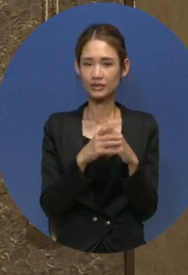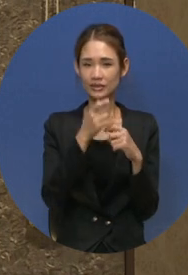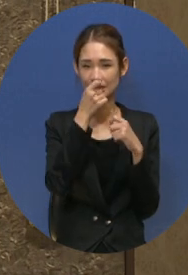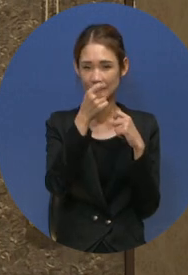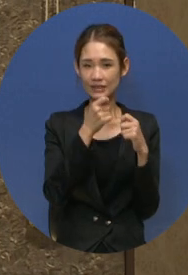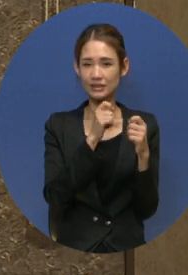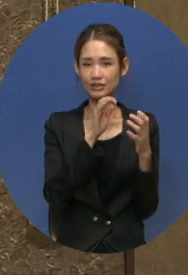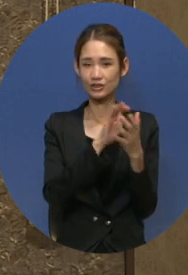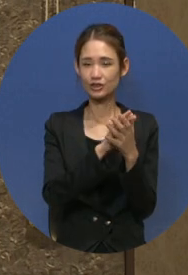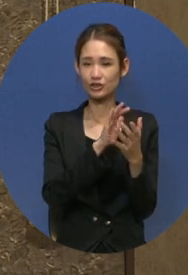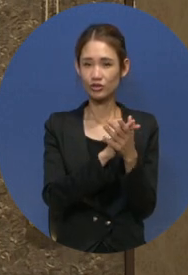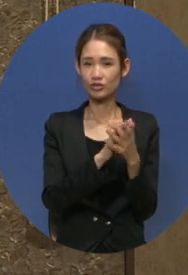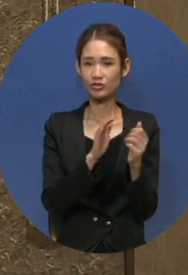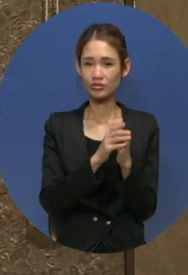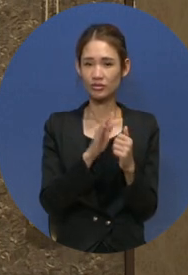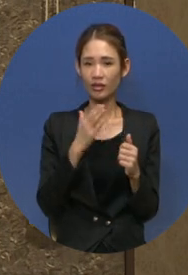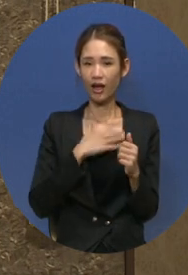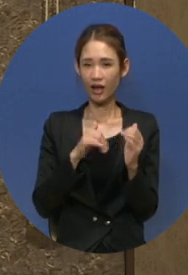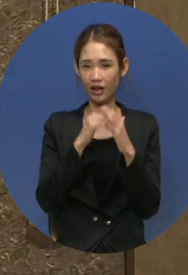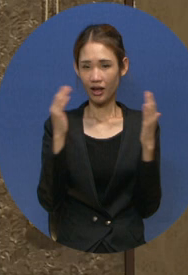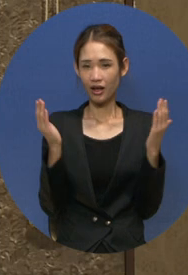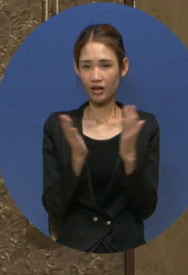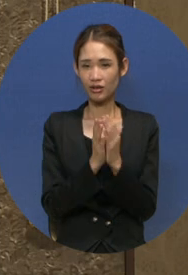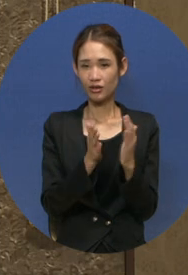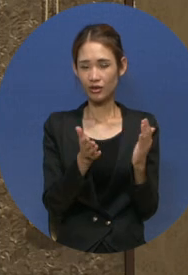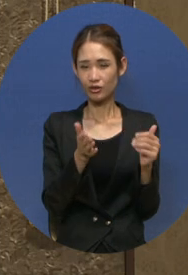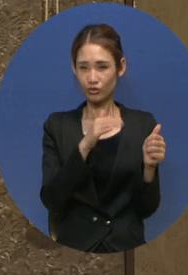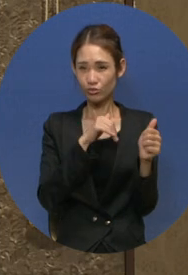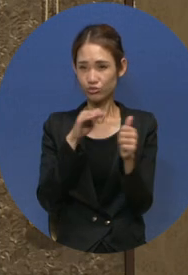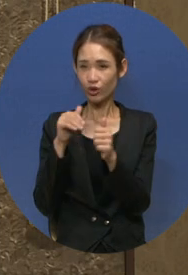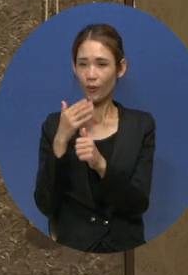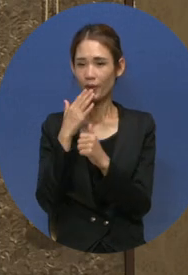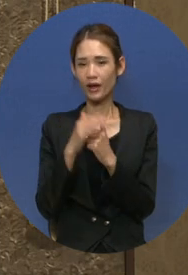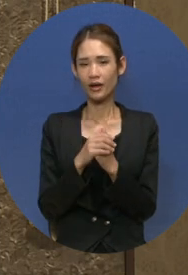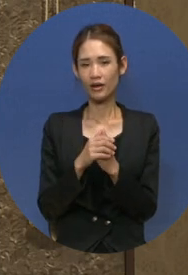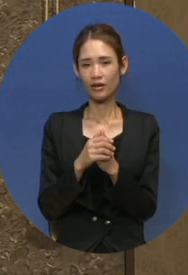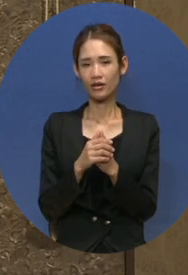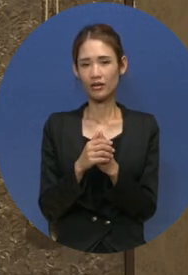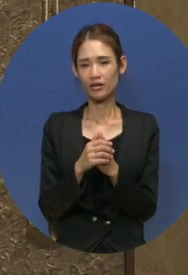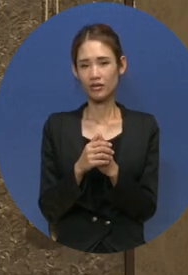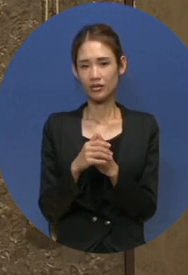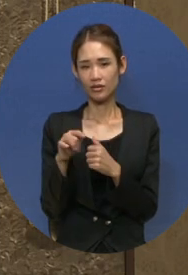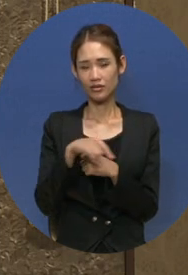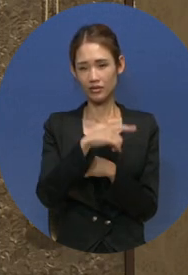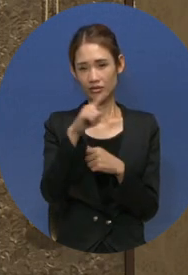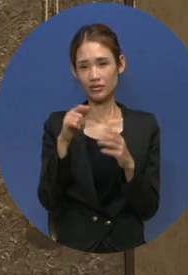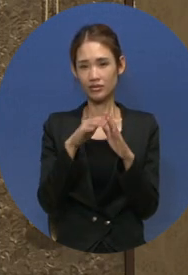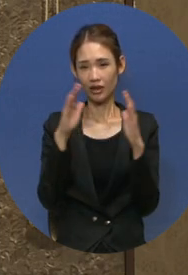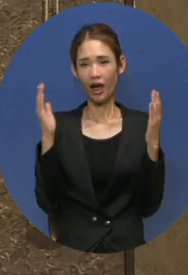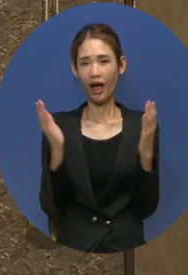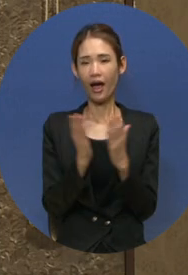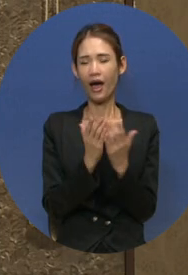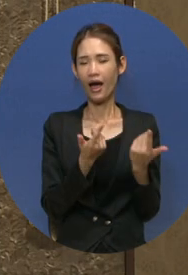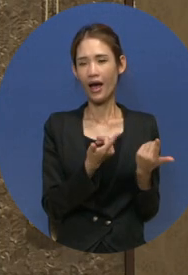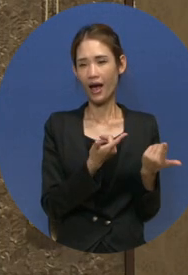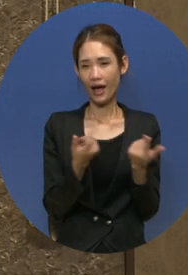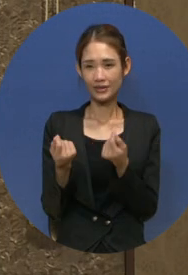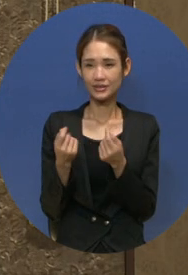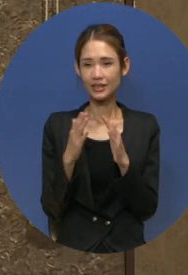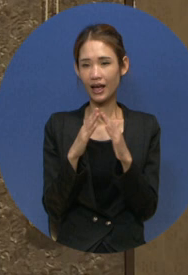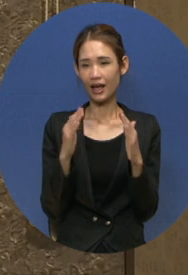지인, 친구, 뭐 아는 사람, 동네 사람 다 이렇게 불러올 수 있는 거죠. 그래서 여기서는 그 사람들이 다 가족이 되는